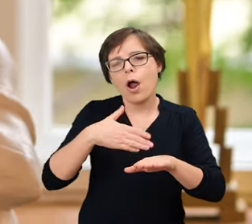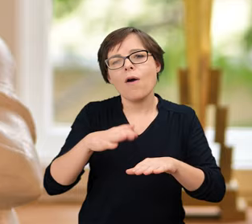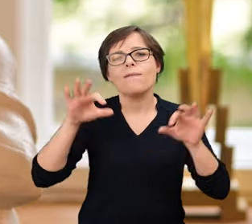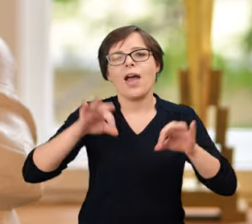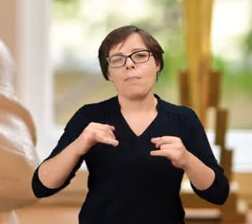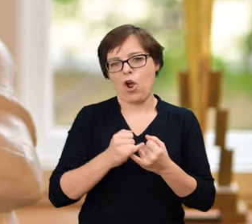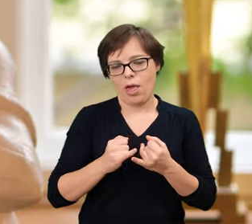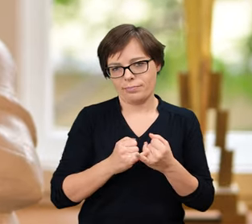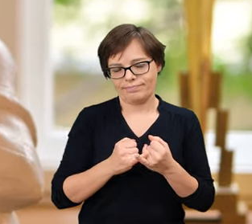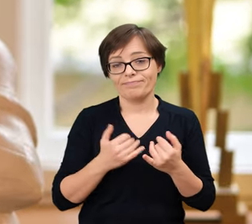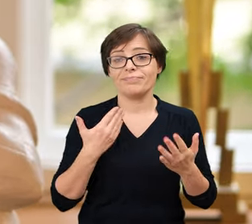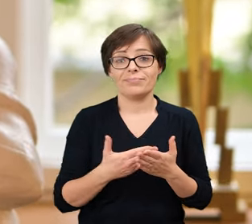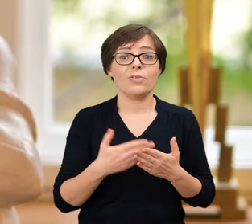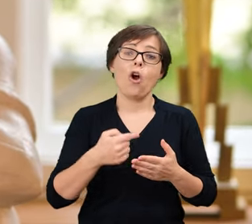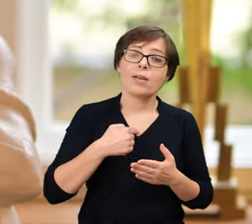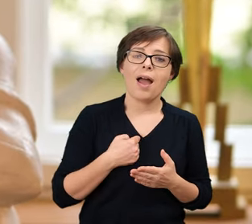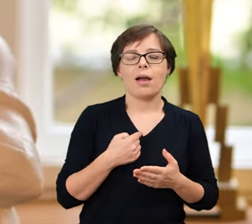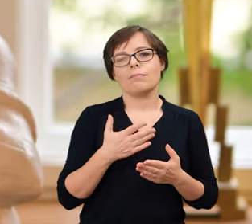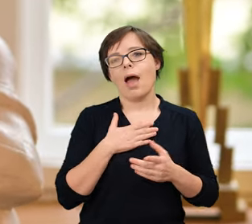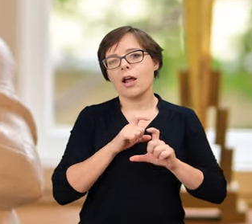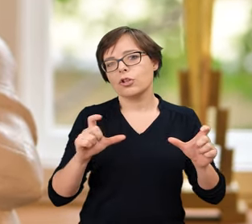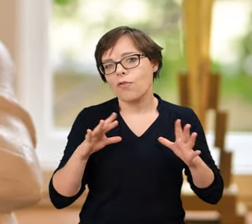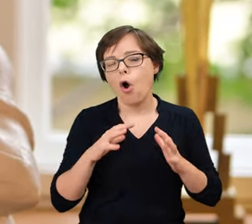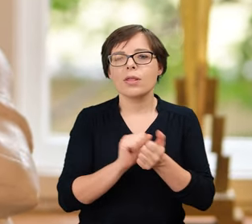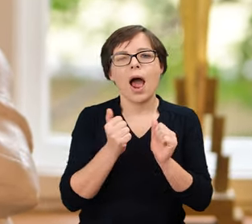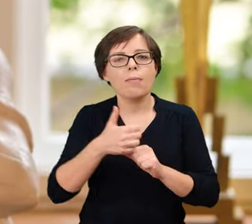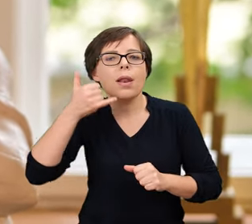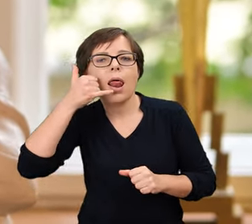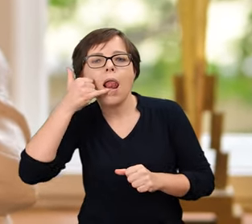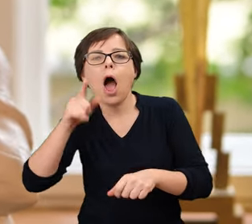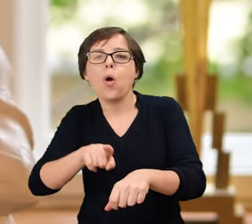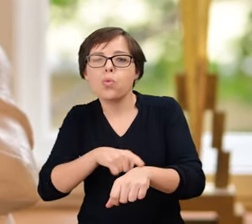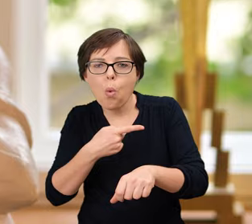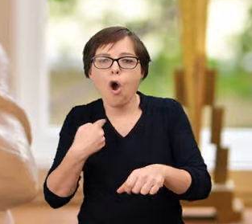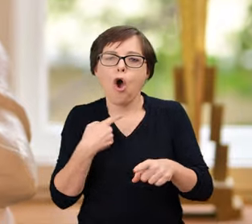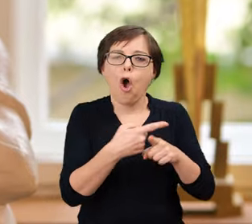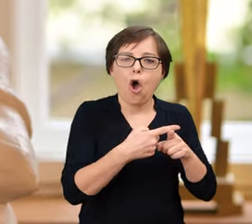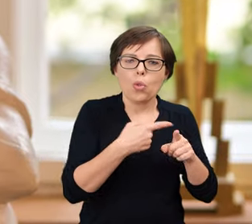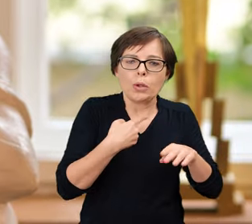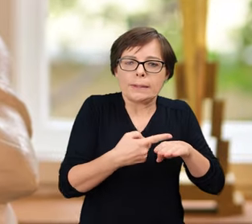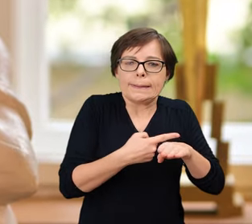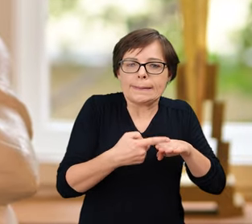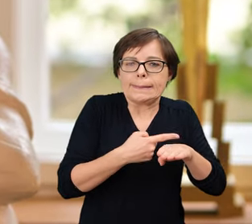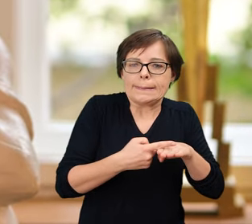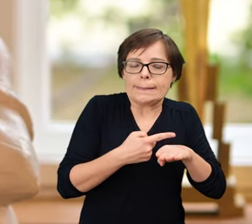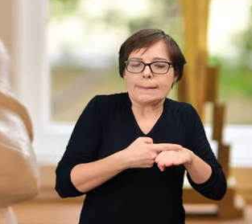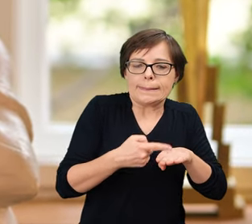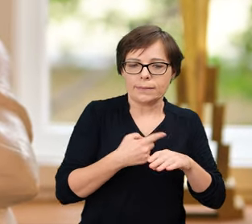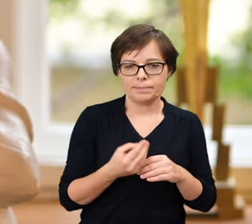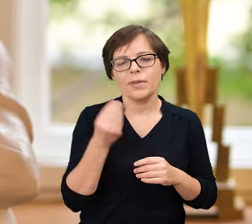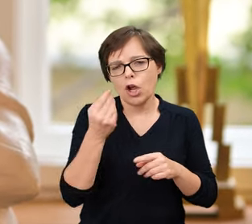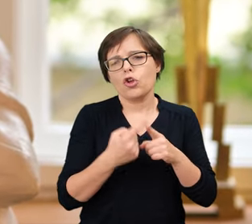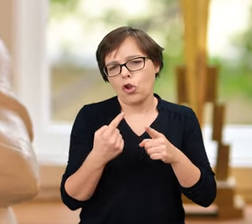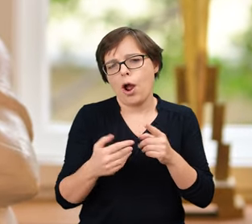chwilach albo przy długich rozmowach telefonicznych małym nożykiem zdrapuję tę olejną. Trochę to jeszcze potrwa,